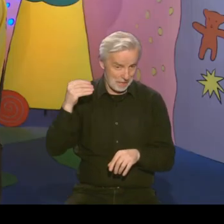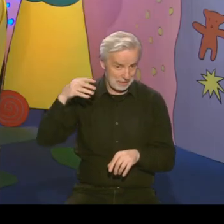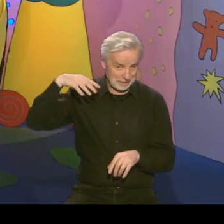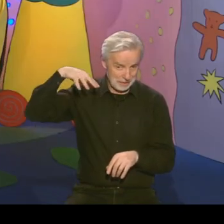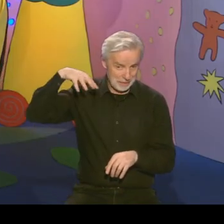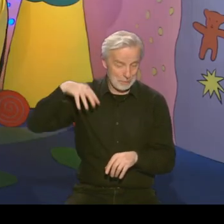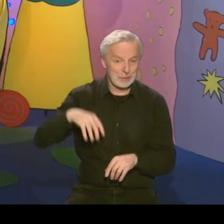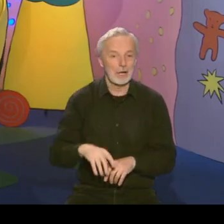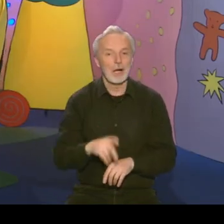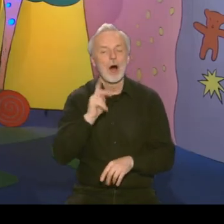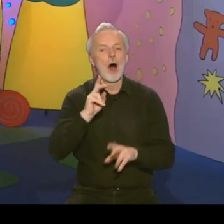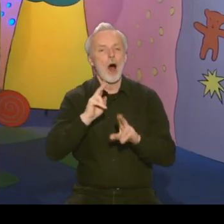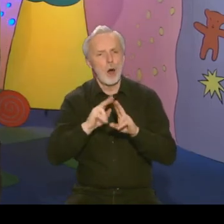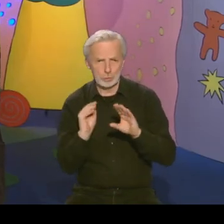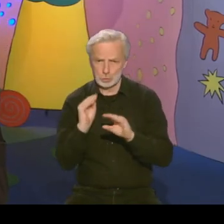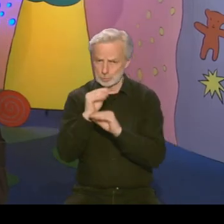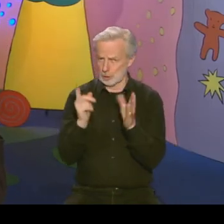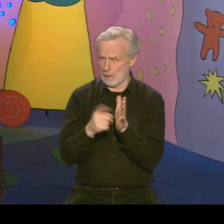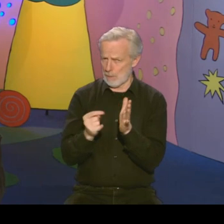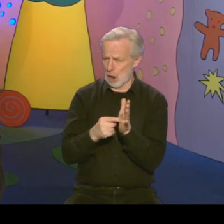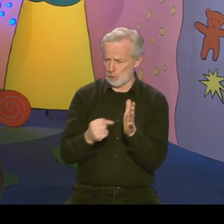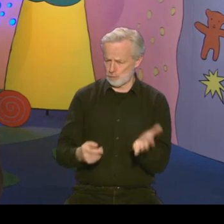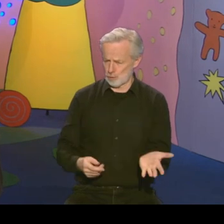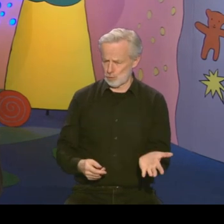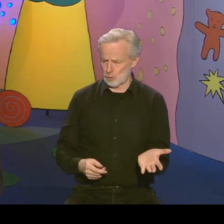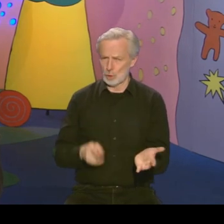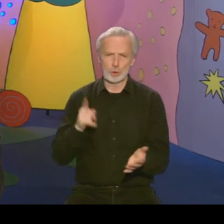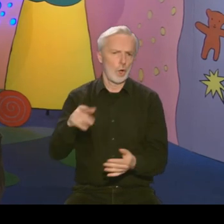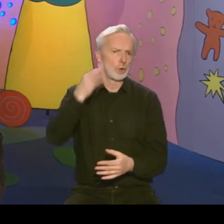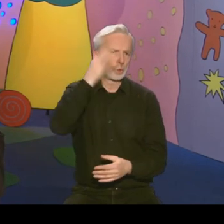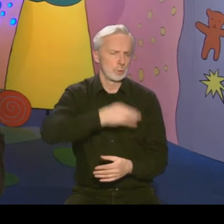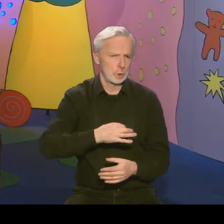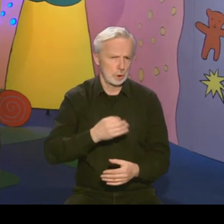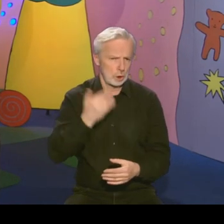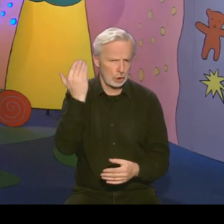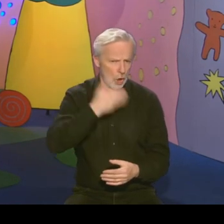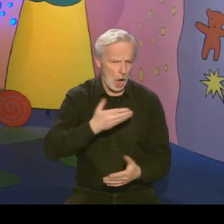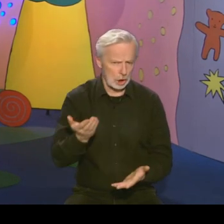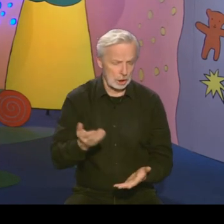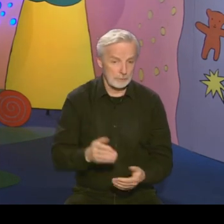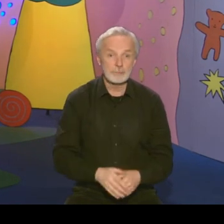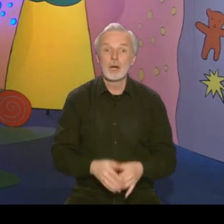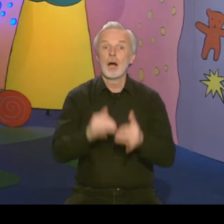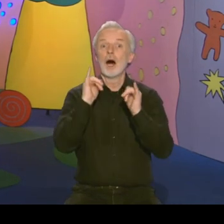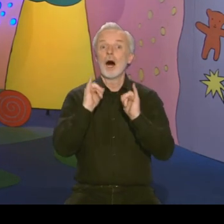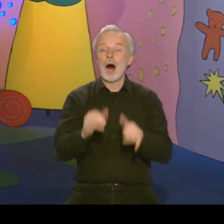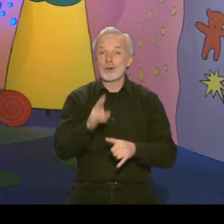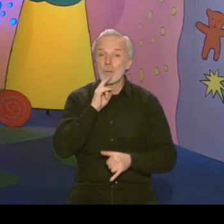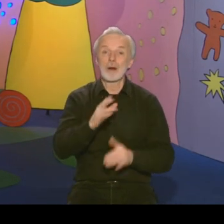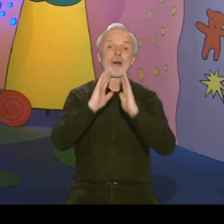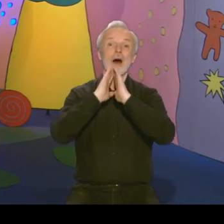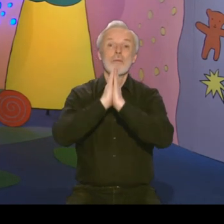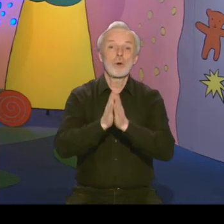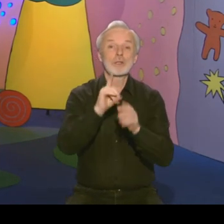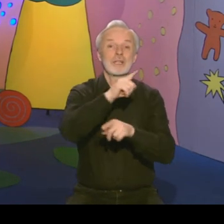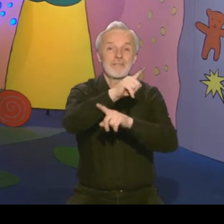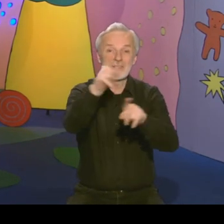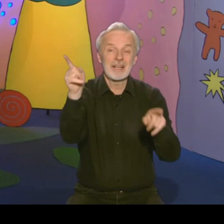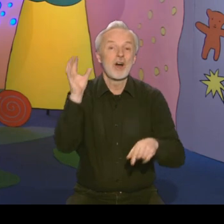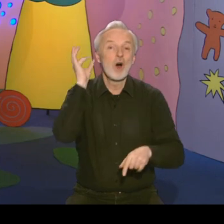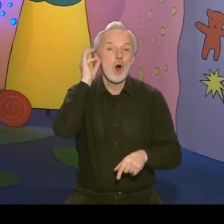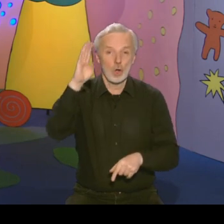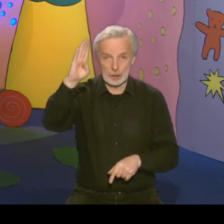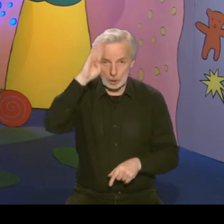A mohl by být barevný, si myslím, Michale, aby byl tak smutný. To je pravda. Holky a kluci, namalujte nám do